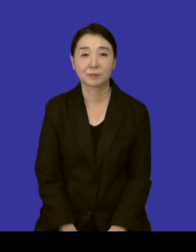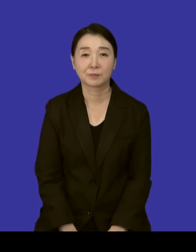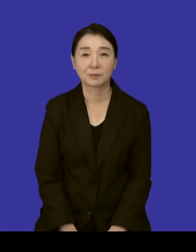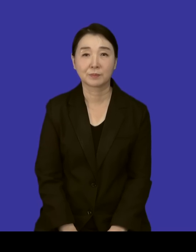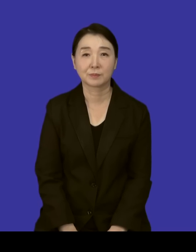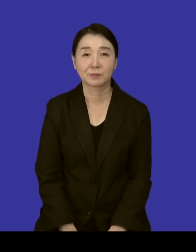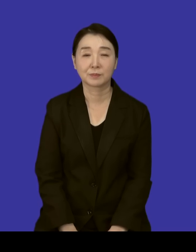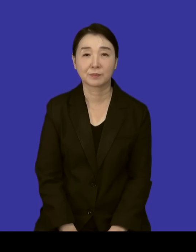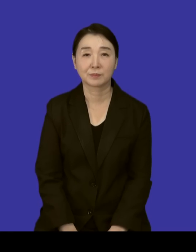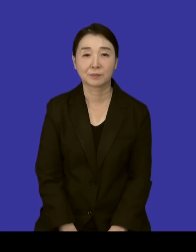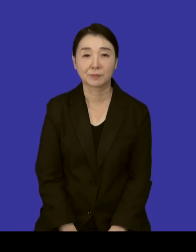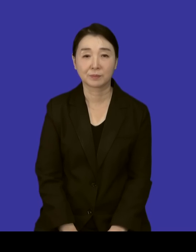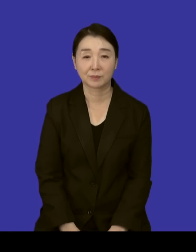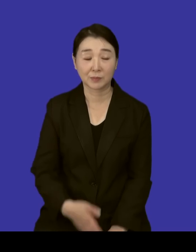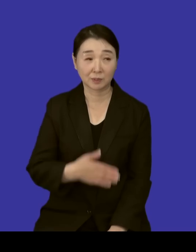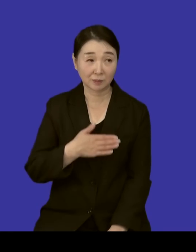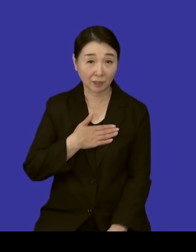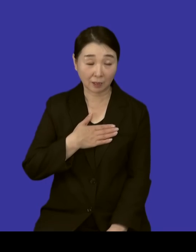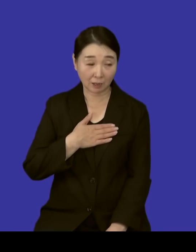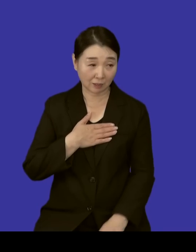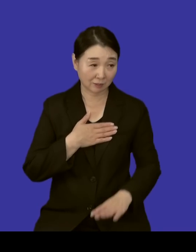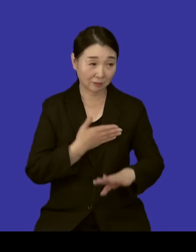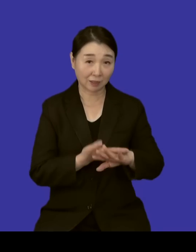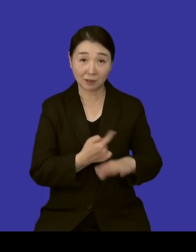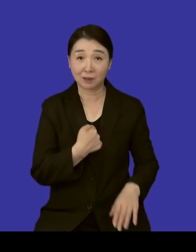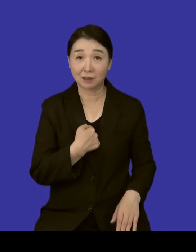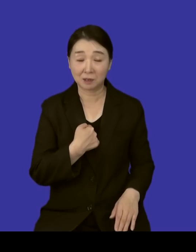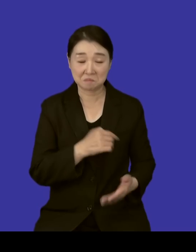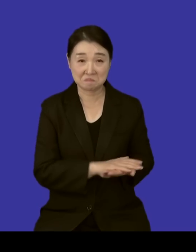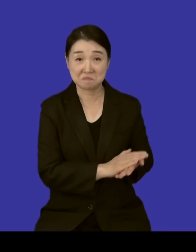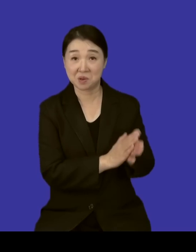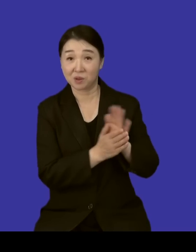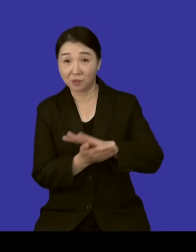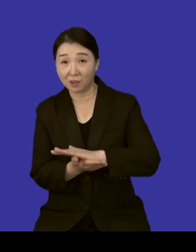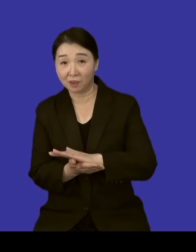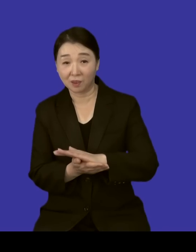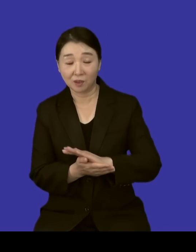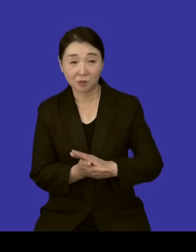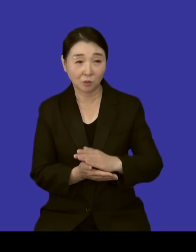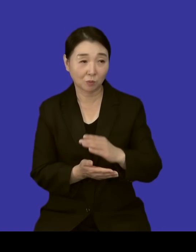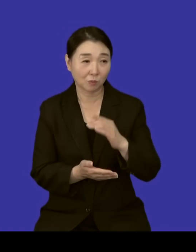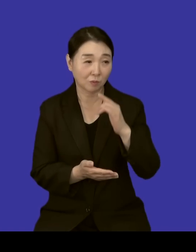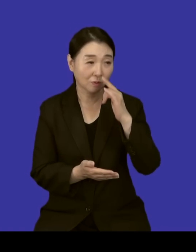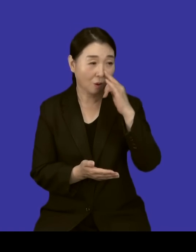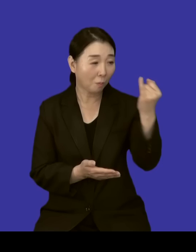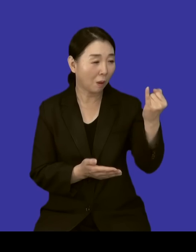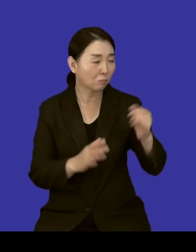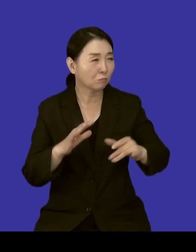그러니까 이제 제가 달라지니까, 그렇게 무서웠던 시어머니인데,